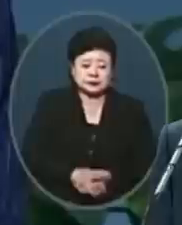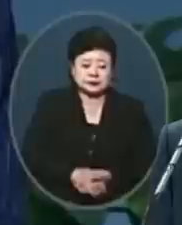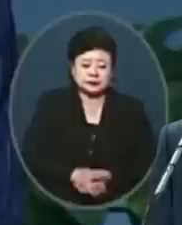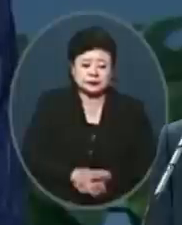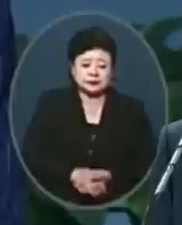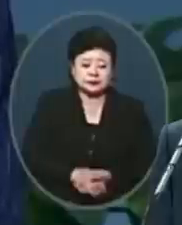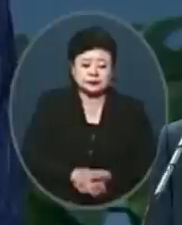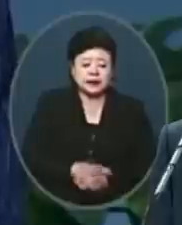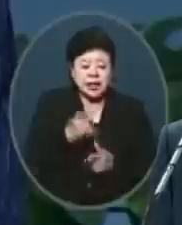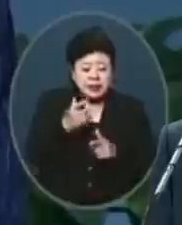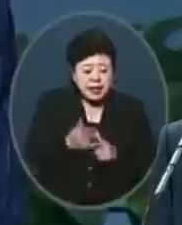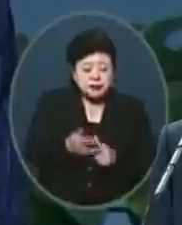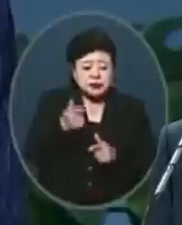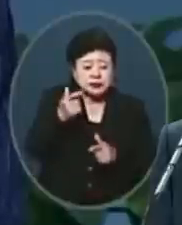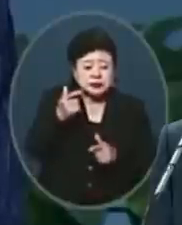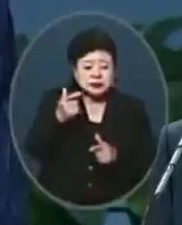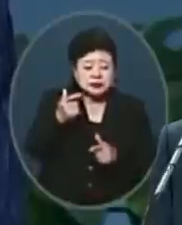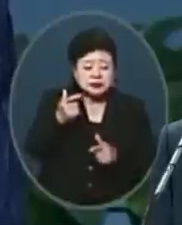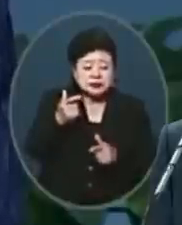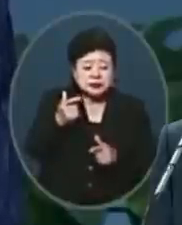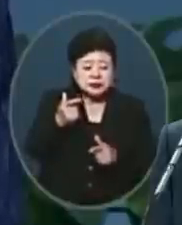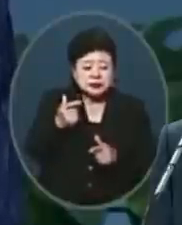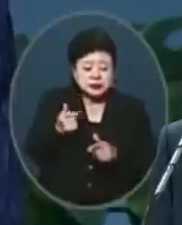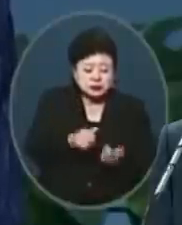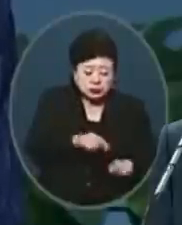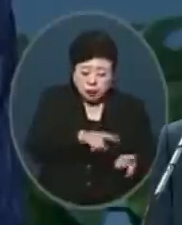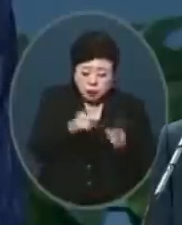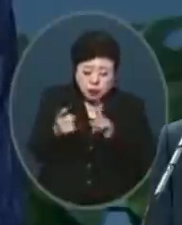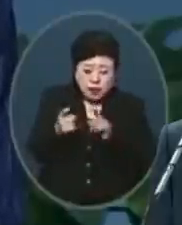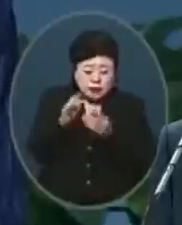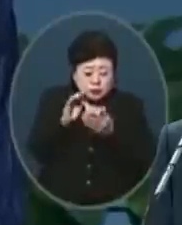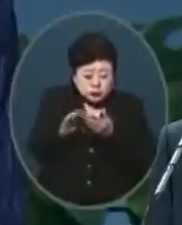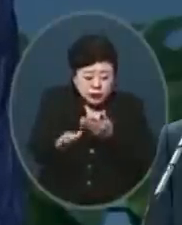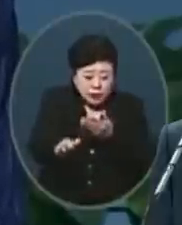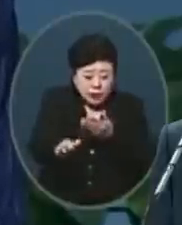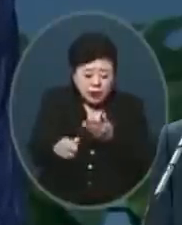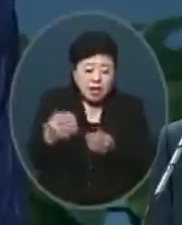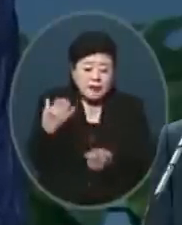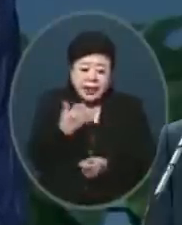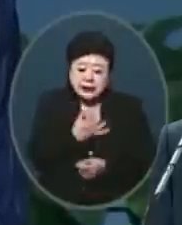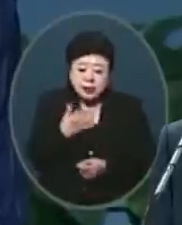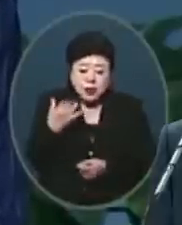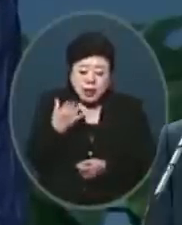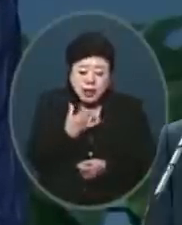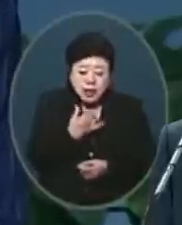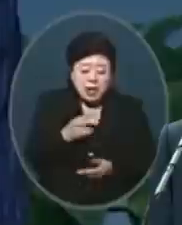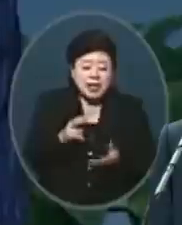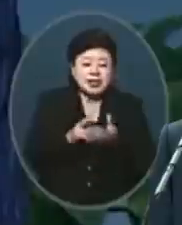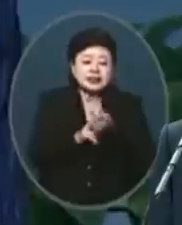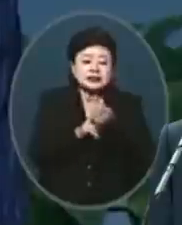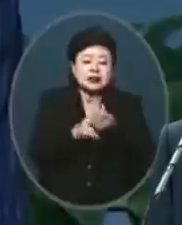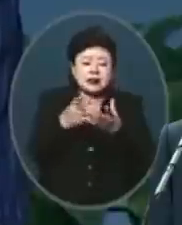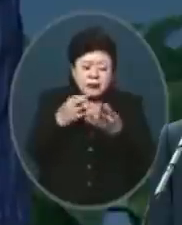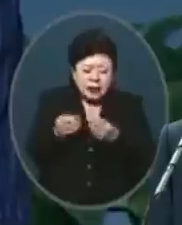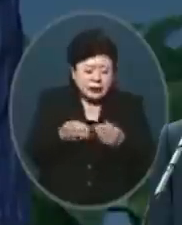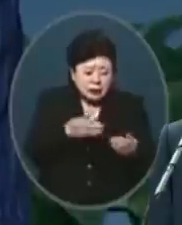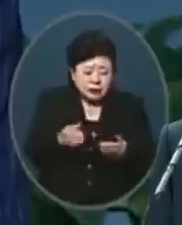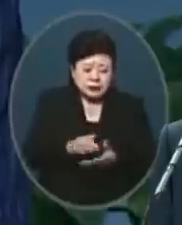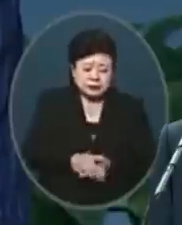그래서 예수님이 죽어서 부활하시고 난 다음에 베드로는 기적을 제일 많이